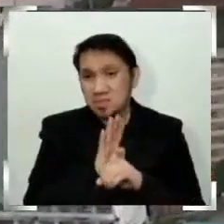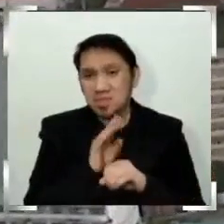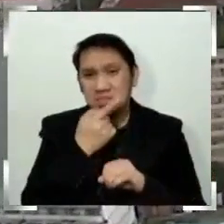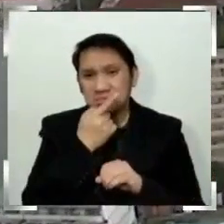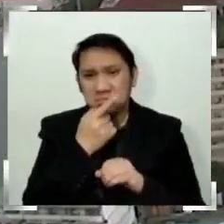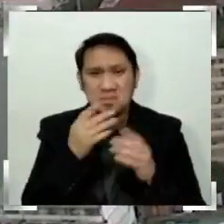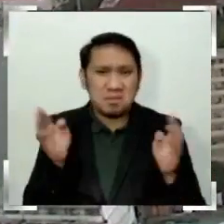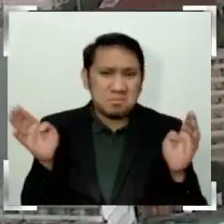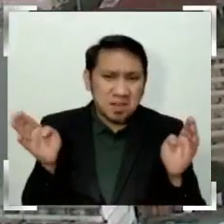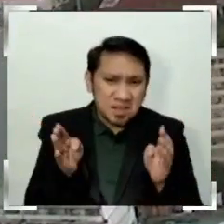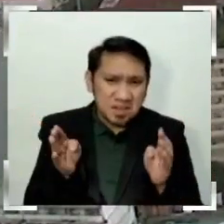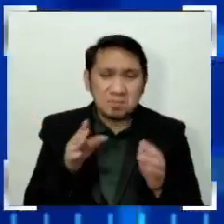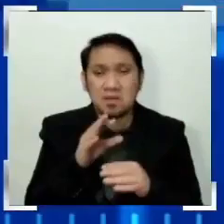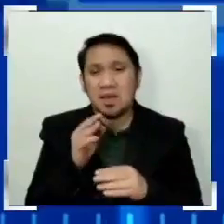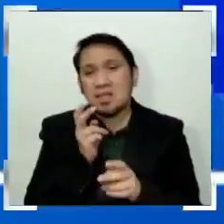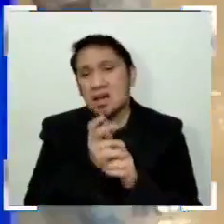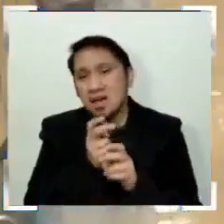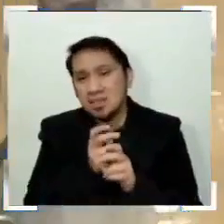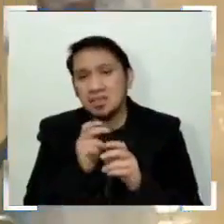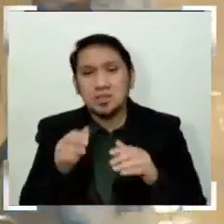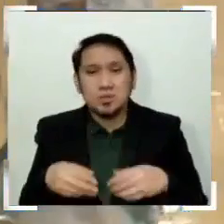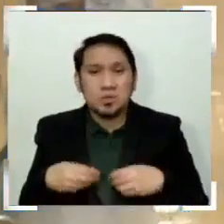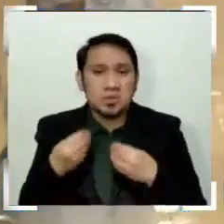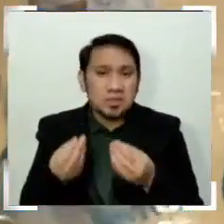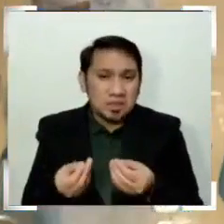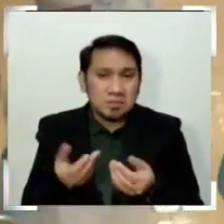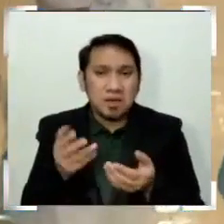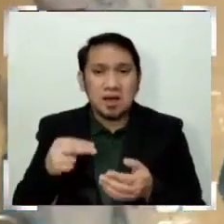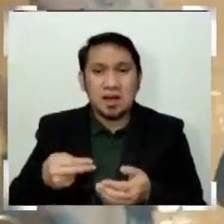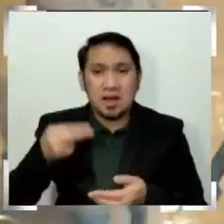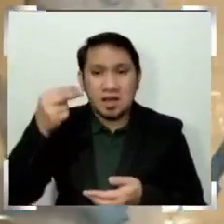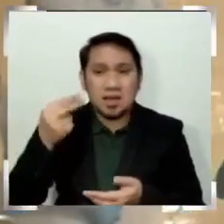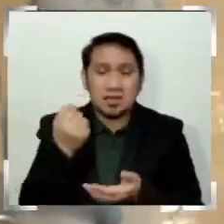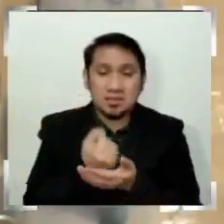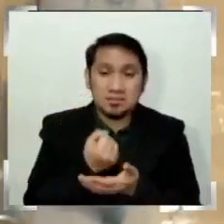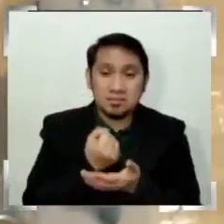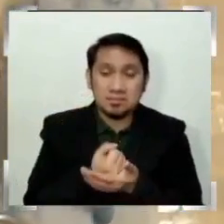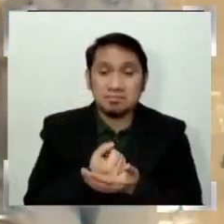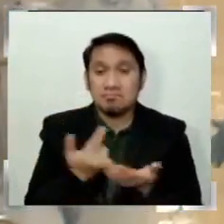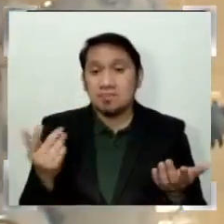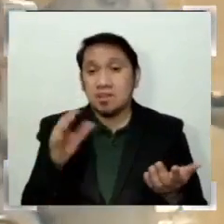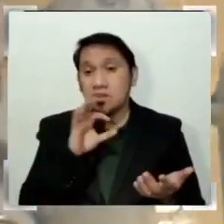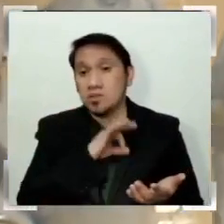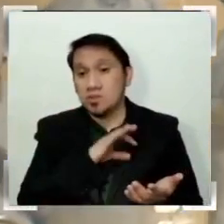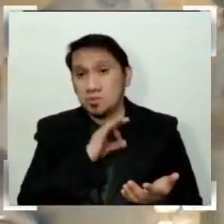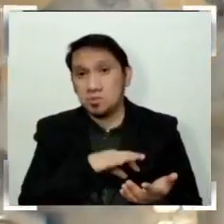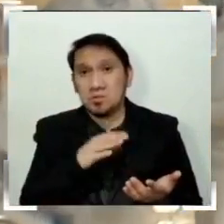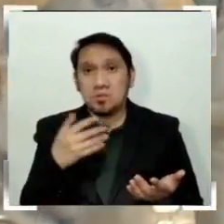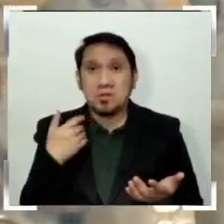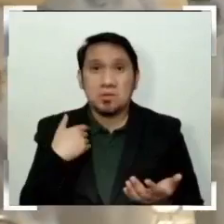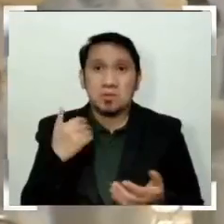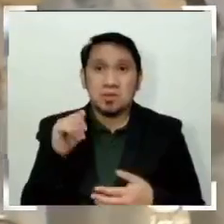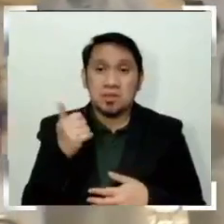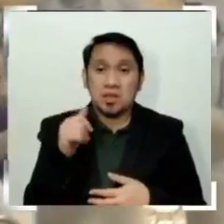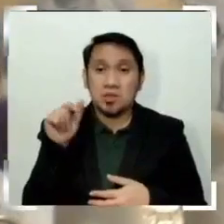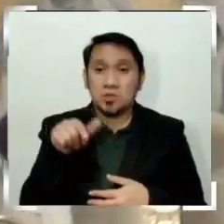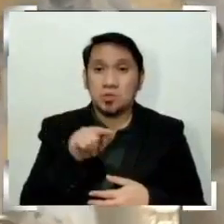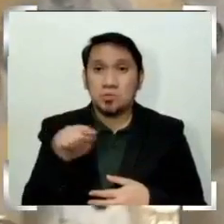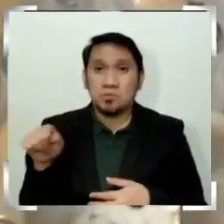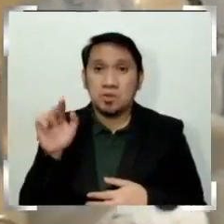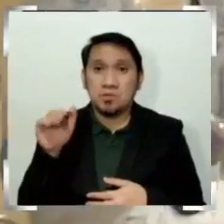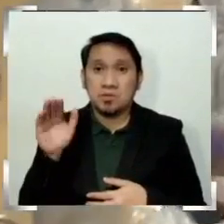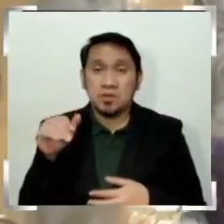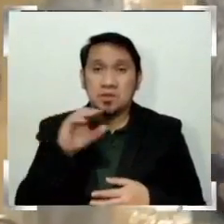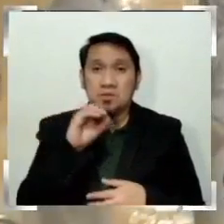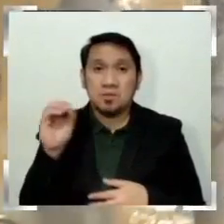at mahihirapang magbigay aumento. Ang beneficiary niyan will be 10 to 16% lang. The other 84%